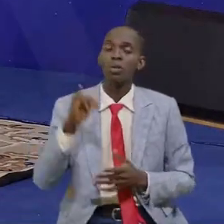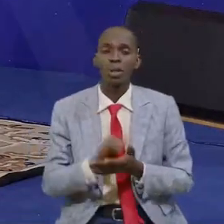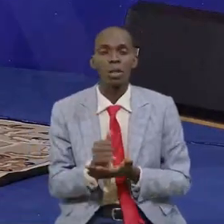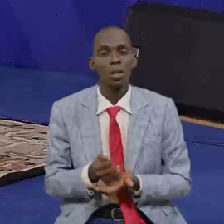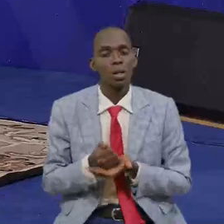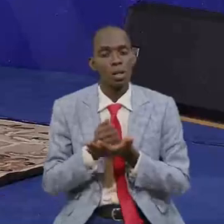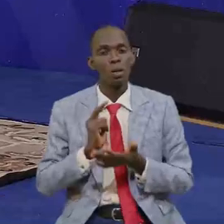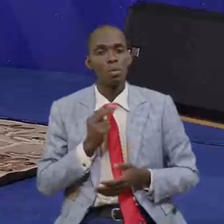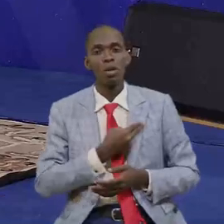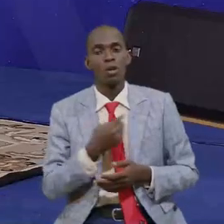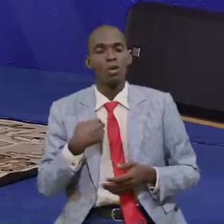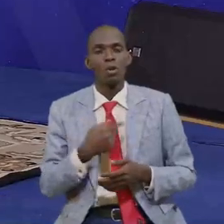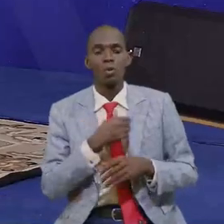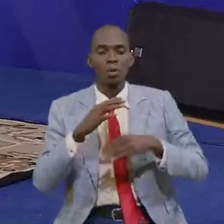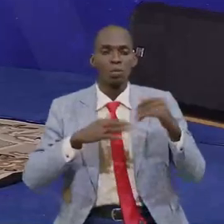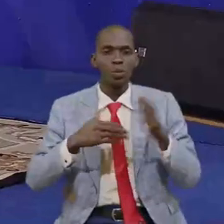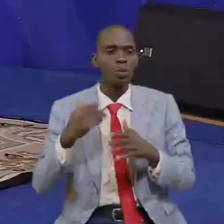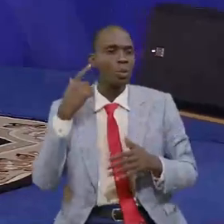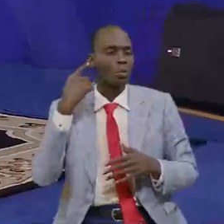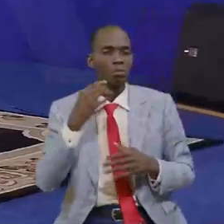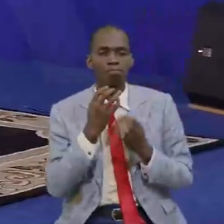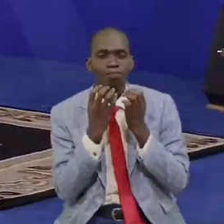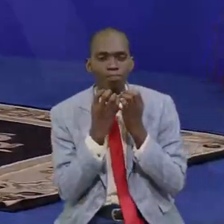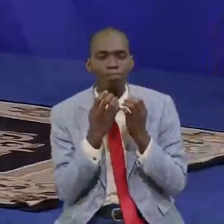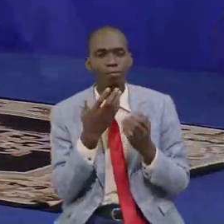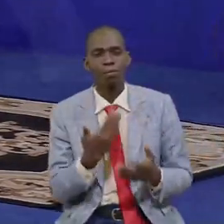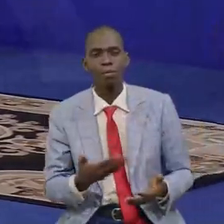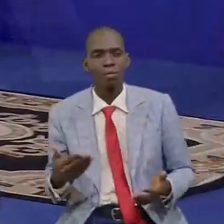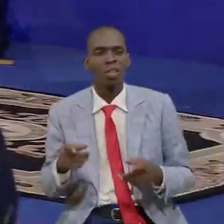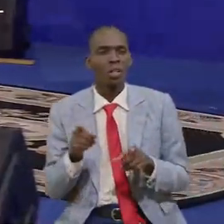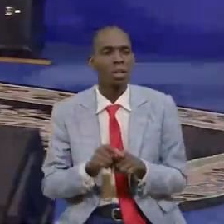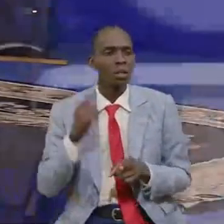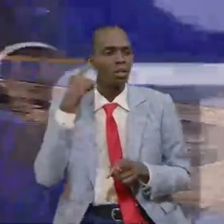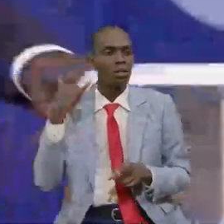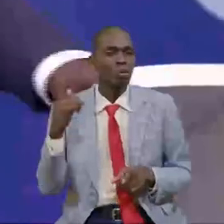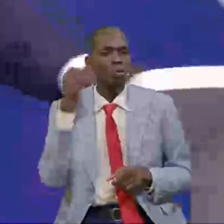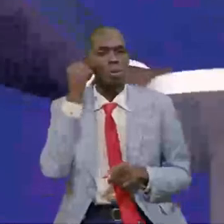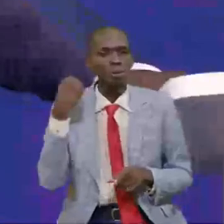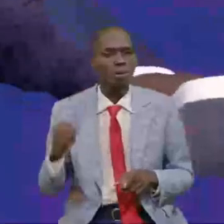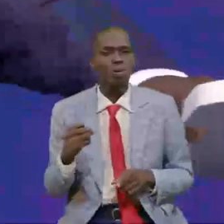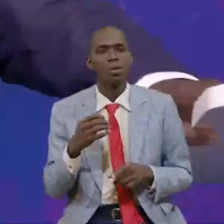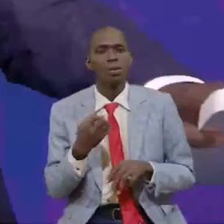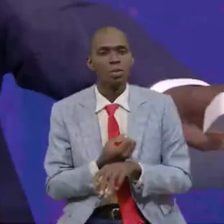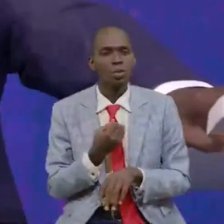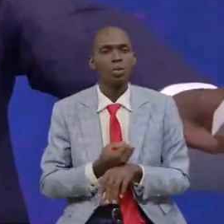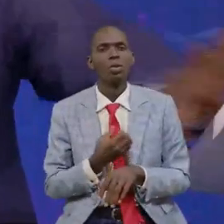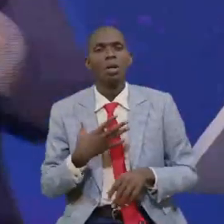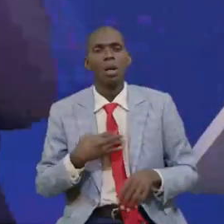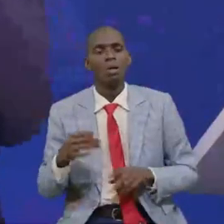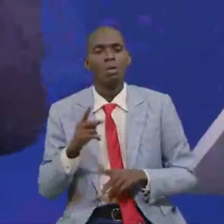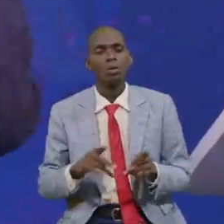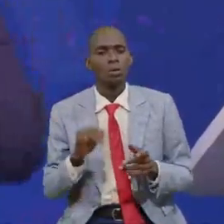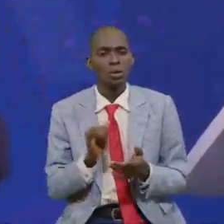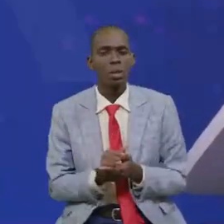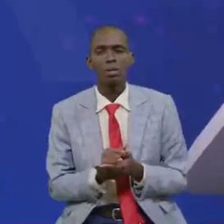précieuses comme l'or, l'argent et les pierres précieuses. Ceux qui bâtissent avec du bois, du foin, du chaume, tout cela